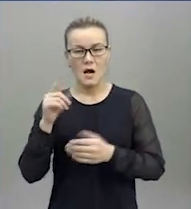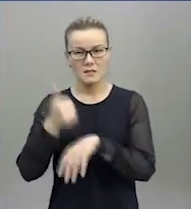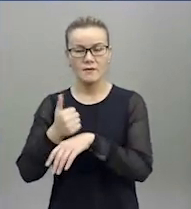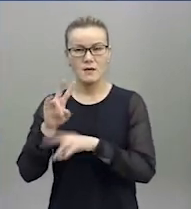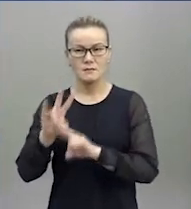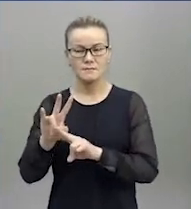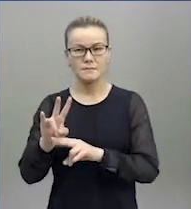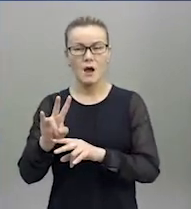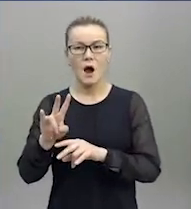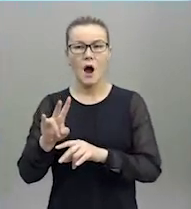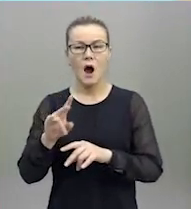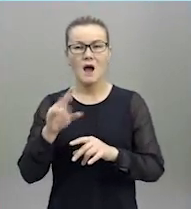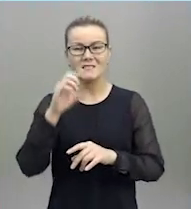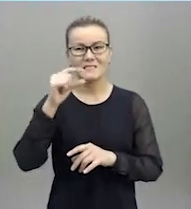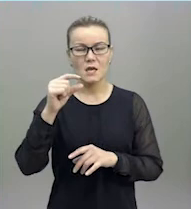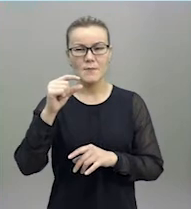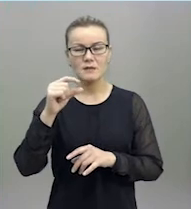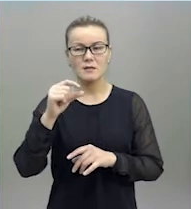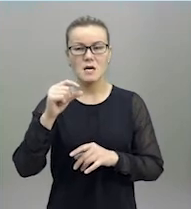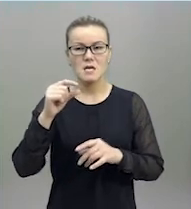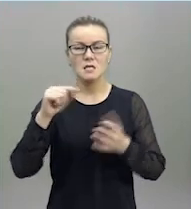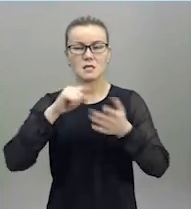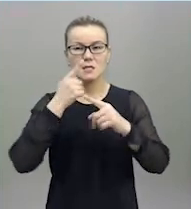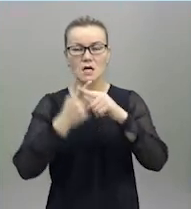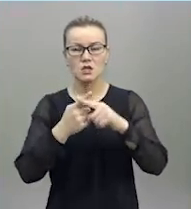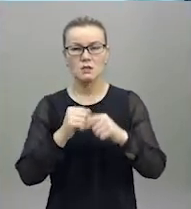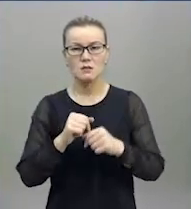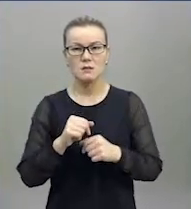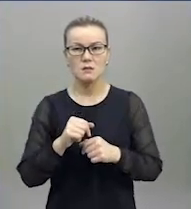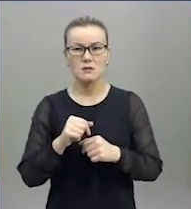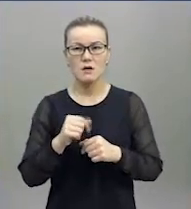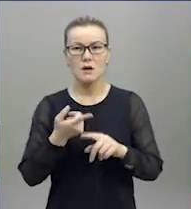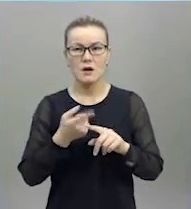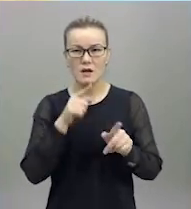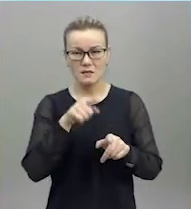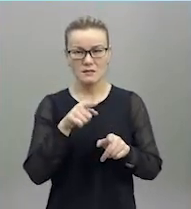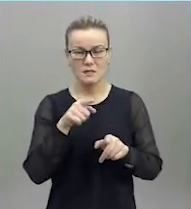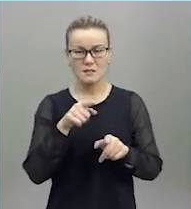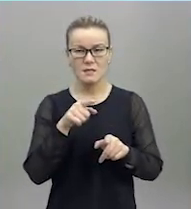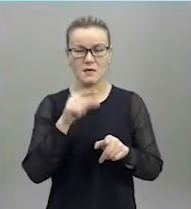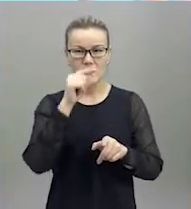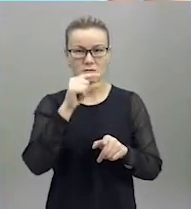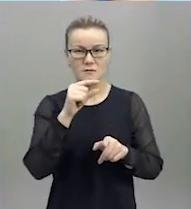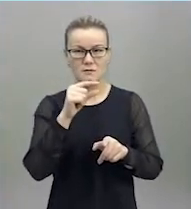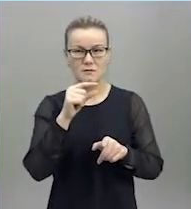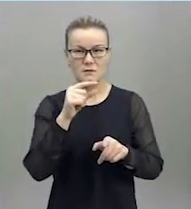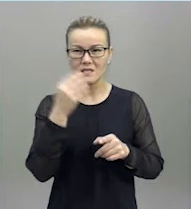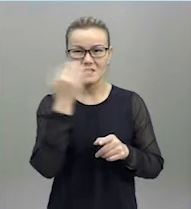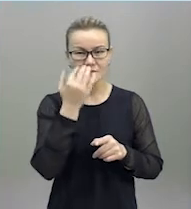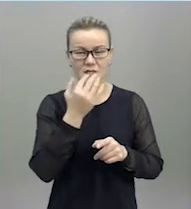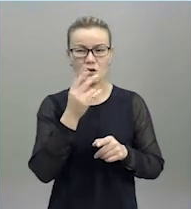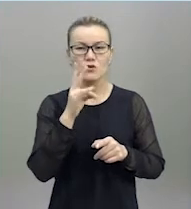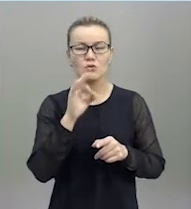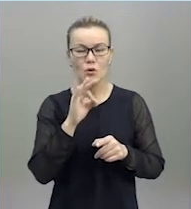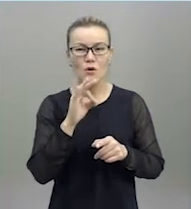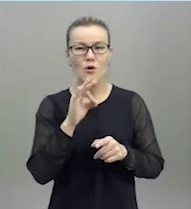степени сложить в то время говорю допускают ошибку то есть вот если степень очевидны не видно вот невидимую да